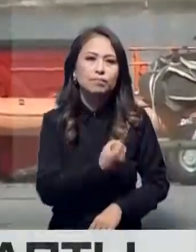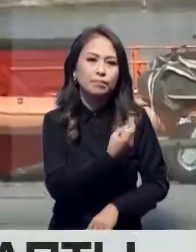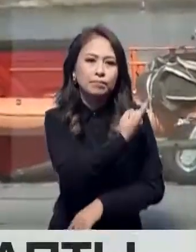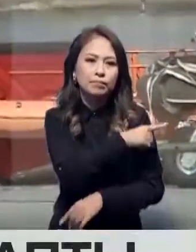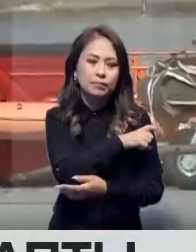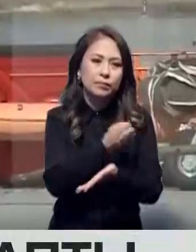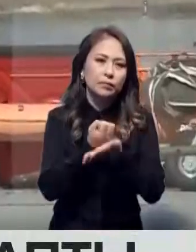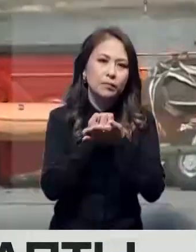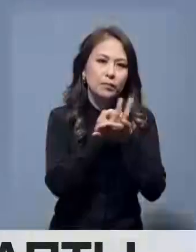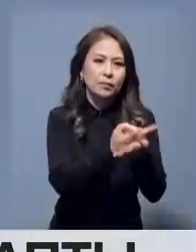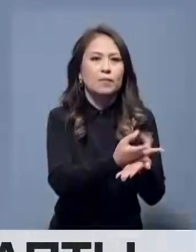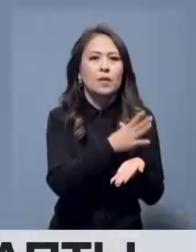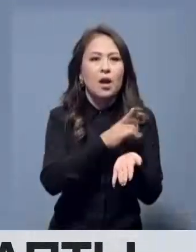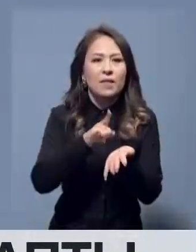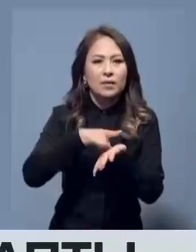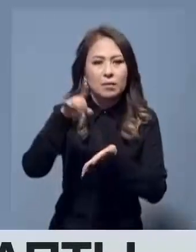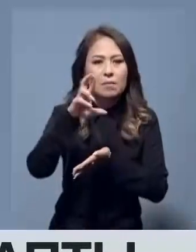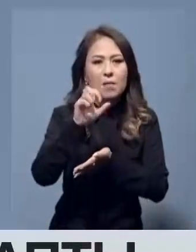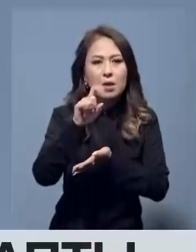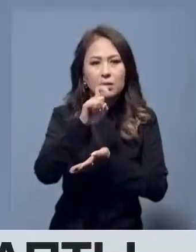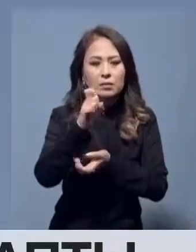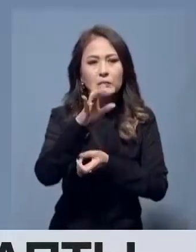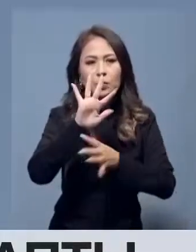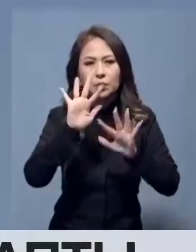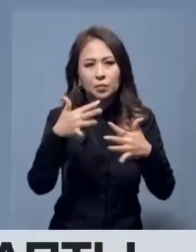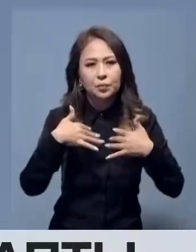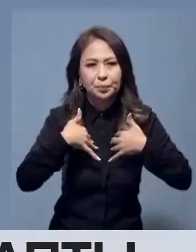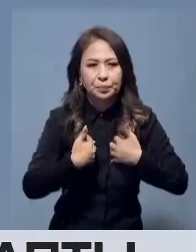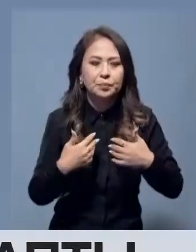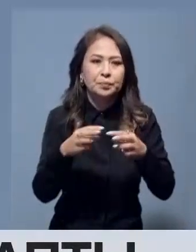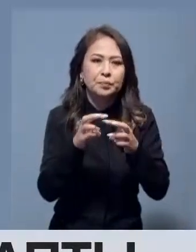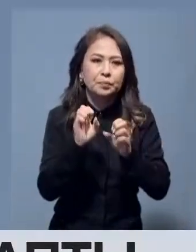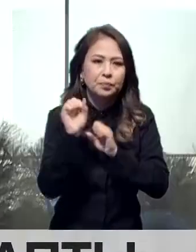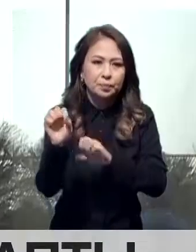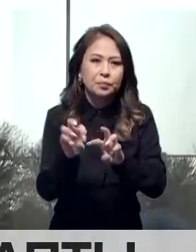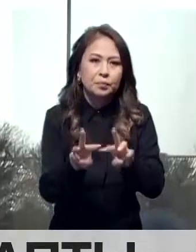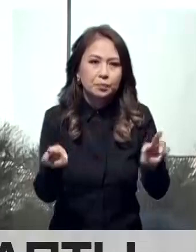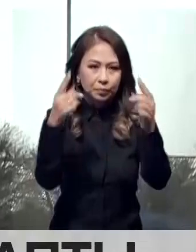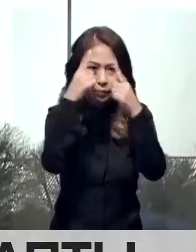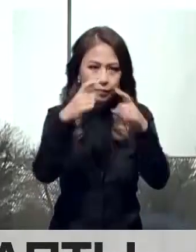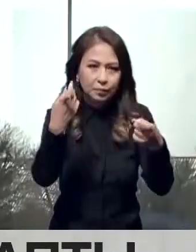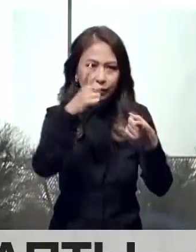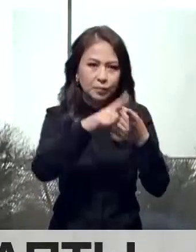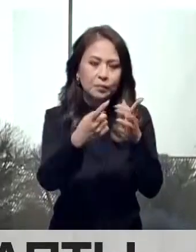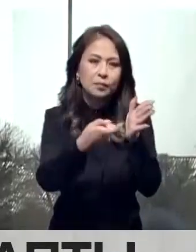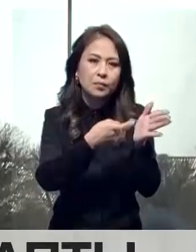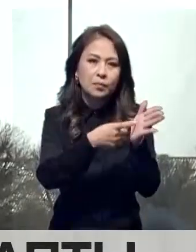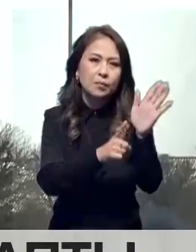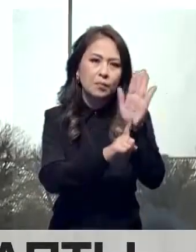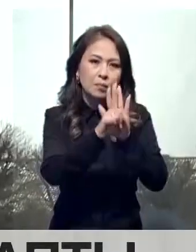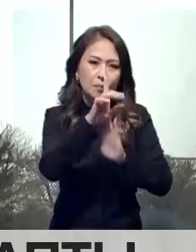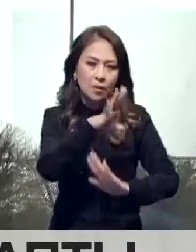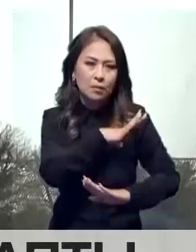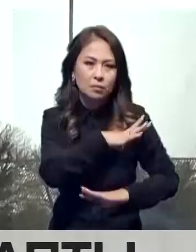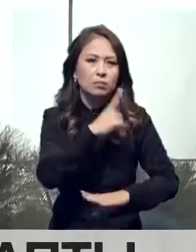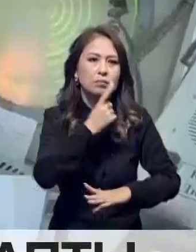сарбаз ауруханаға жеткізілді. Авиациялық базадағы қайғылы жағдайды қорғаныс министрлігі хабарлады. Оқиғаға қатысты тергеу